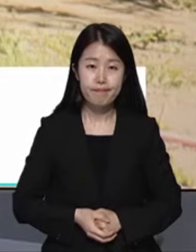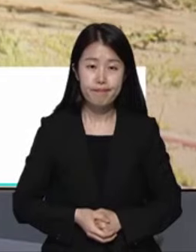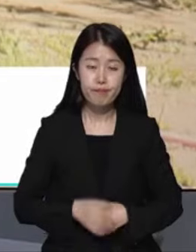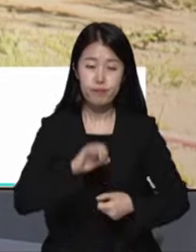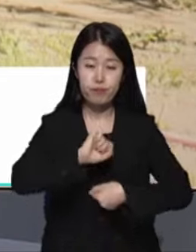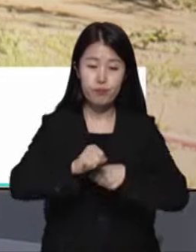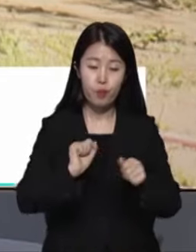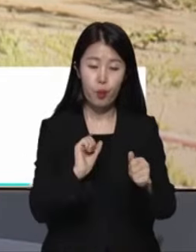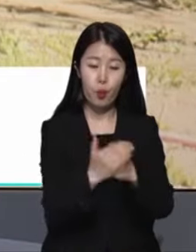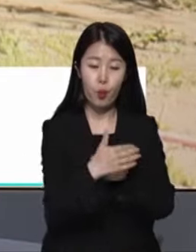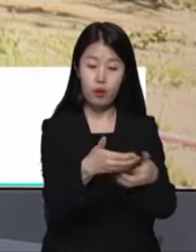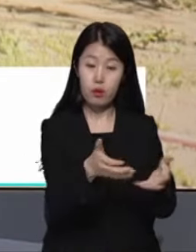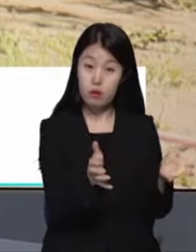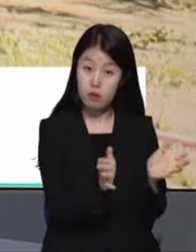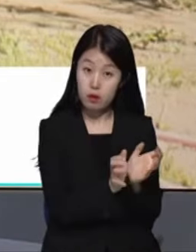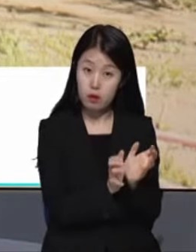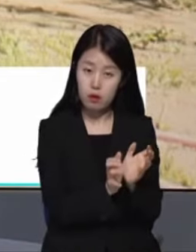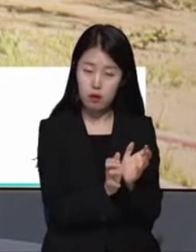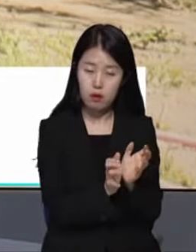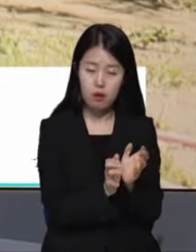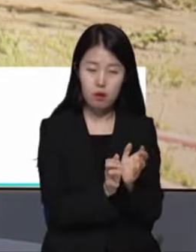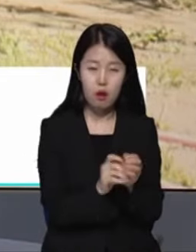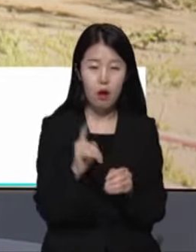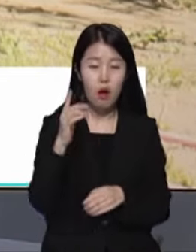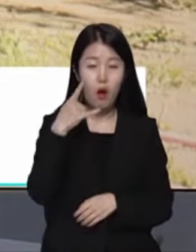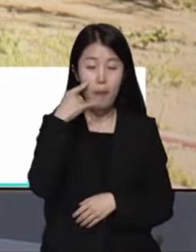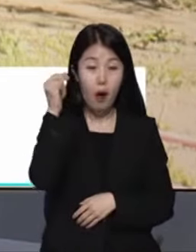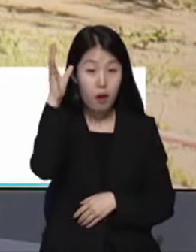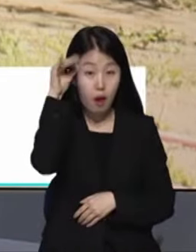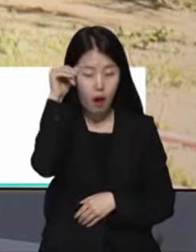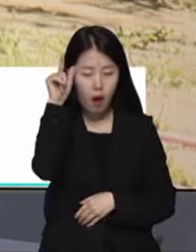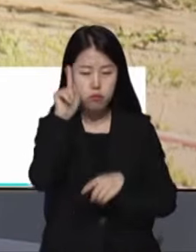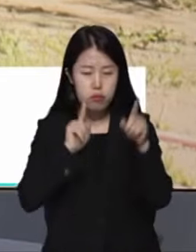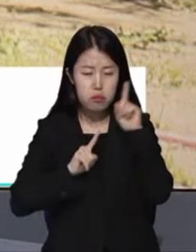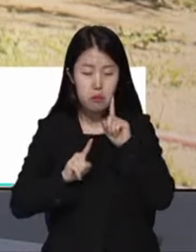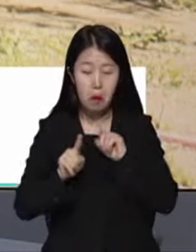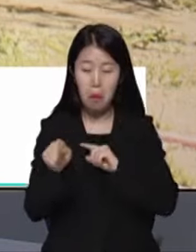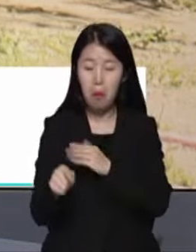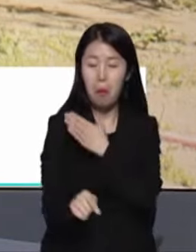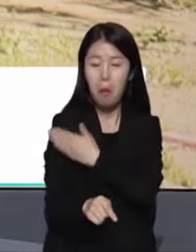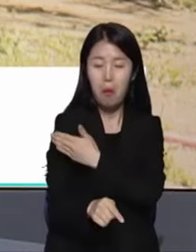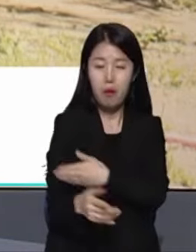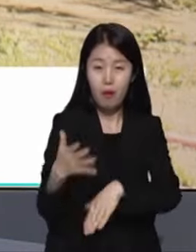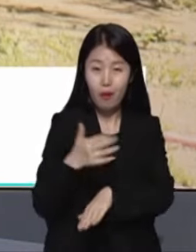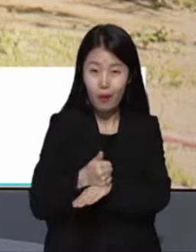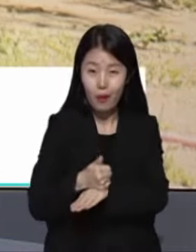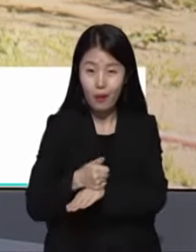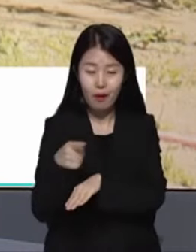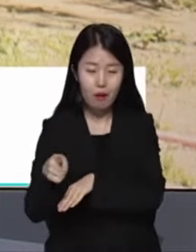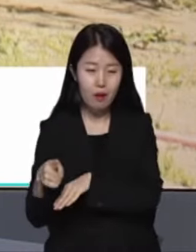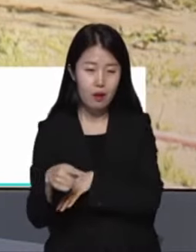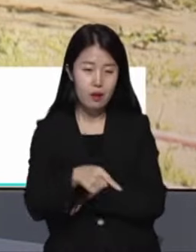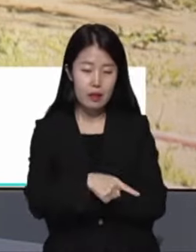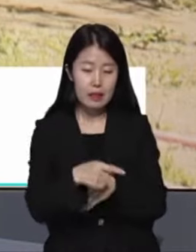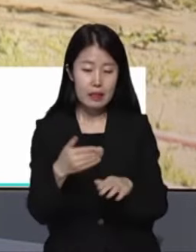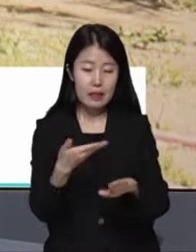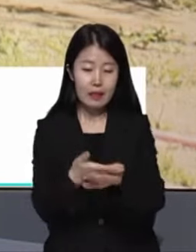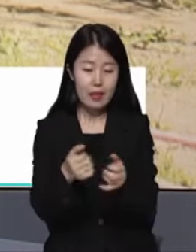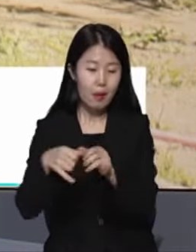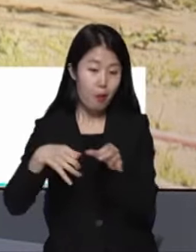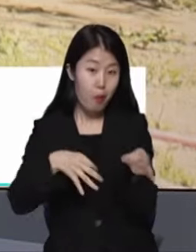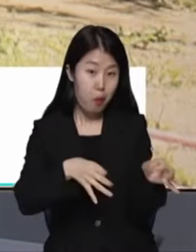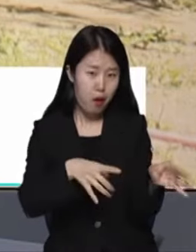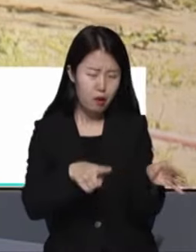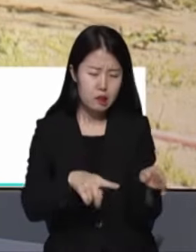한 동물보호단체가 다친 어미개를 방치해 독재가들에게 후원금을 받았다는 일명 꽃비 사건 의혹에 대해